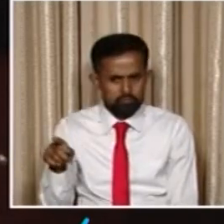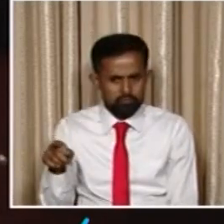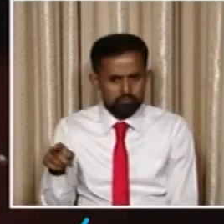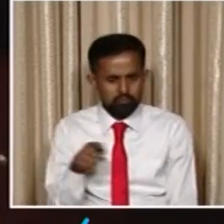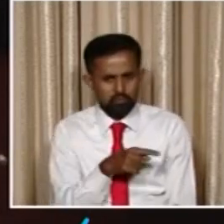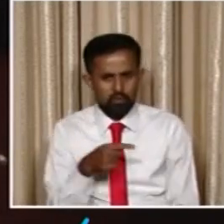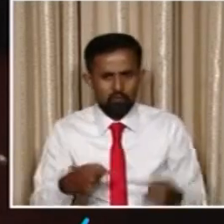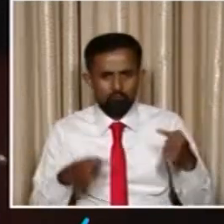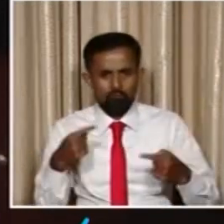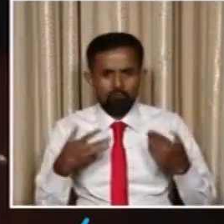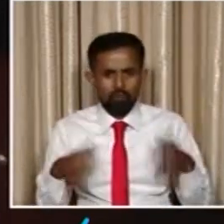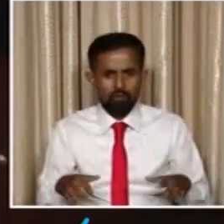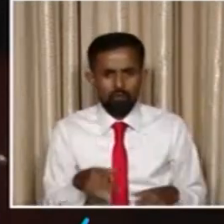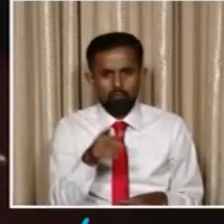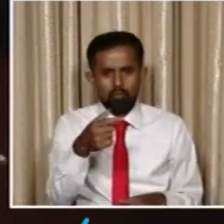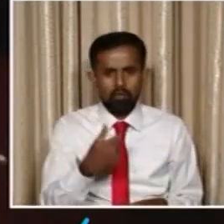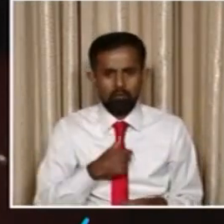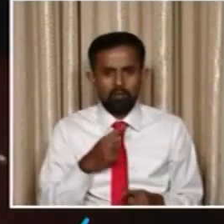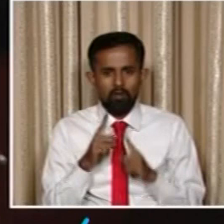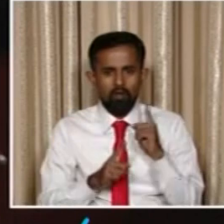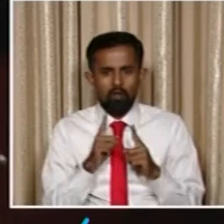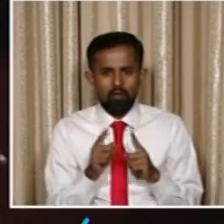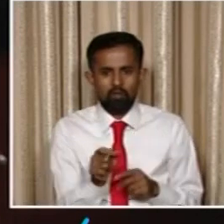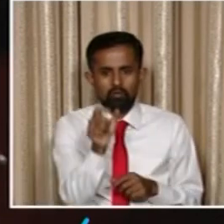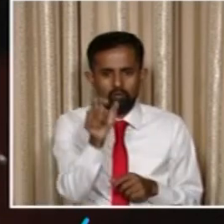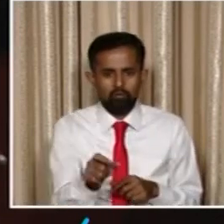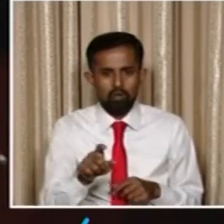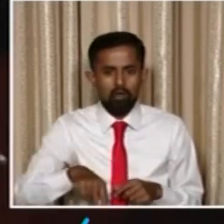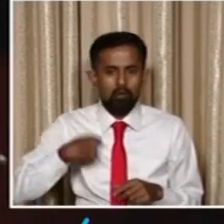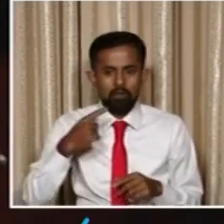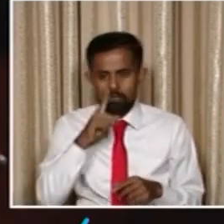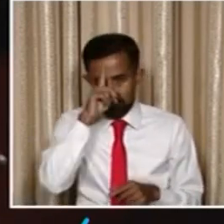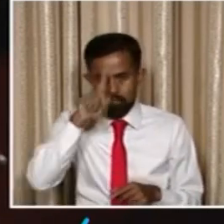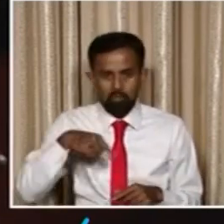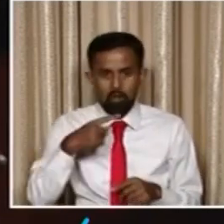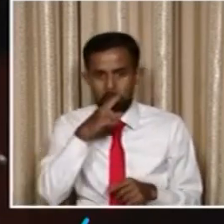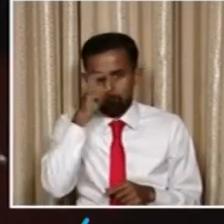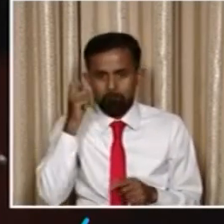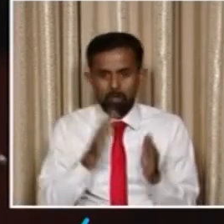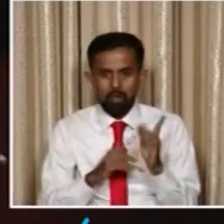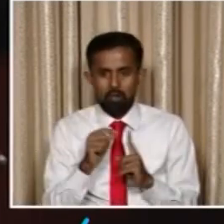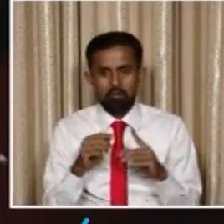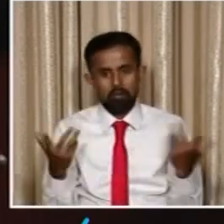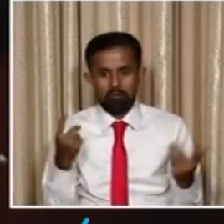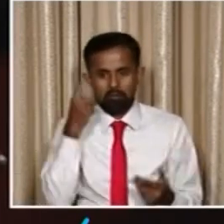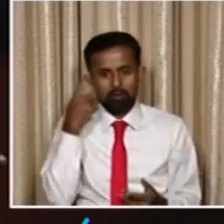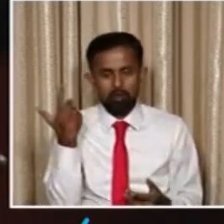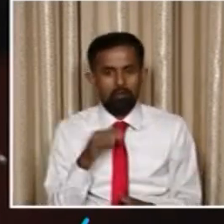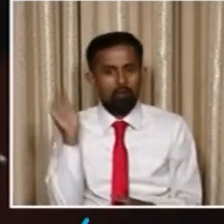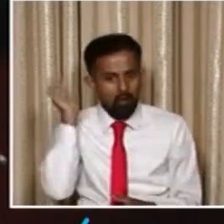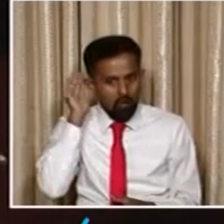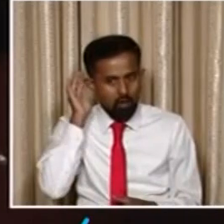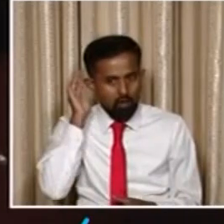මේ විවාද ඉවරලා තමුන්නාංශය අපිට පක්ෂව කතා කරද්දී තමුන්නාංශයේ ලබන සුමානේ ලබන මාසයේදී ඇමතිකමත් නැති වෙයිද කියලා. අපිට ආරංචියක් තියෙන